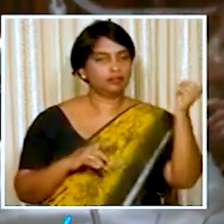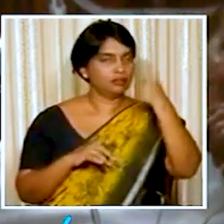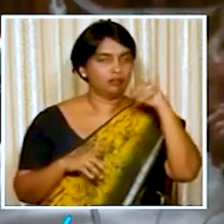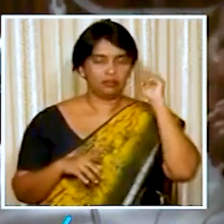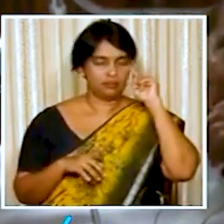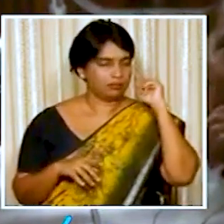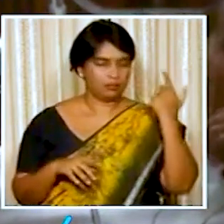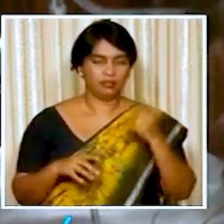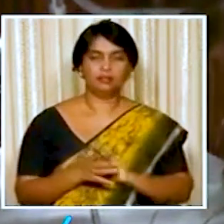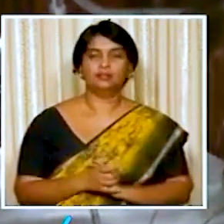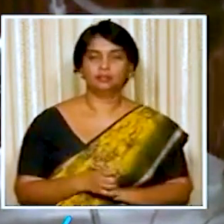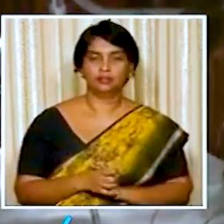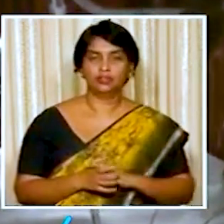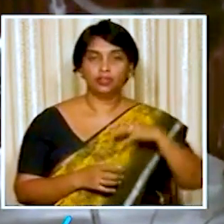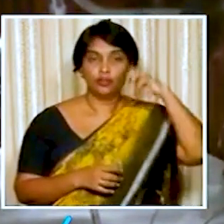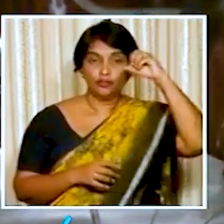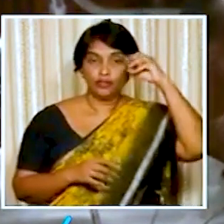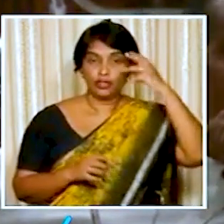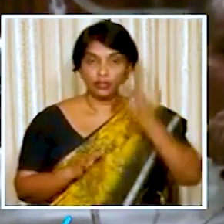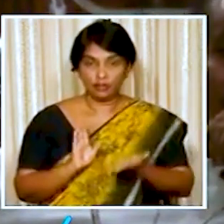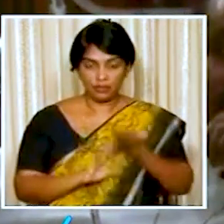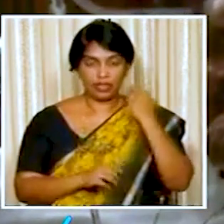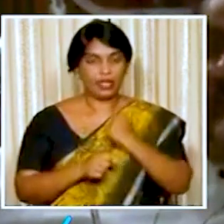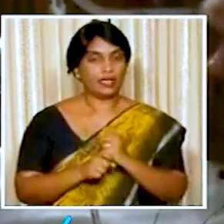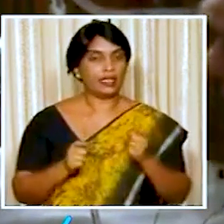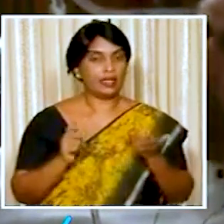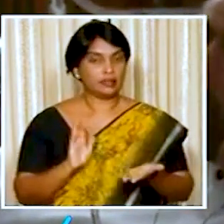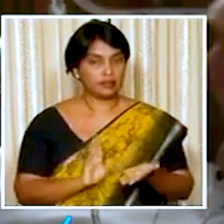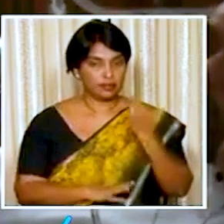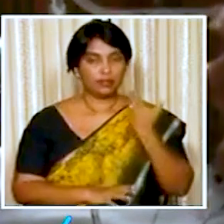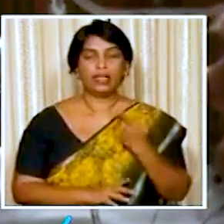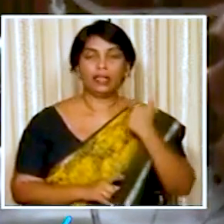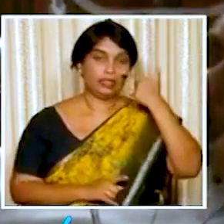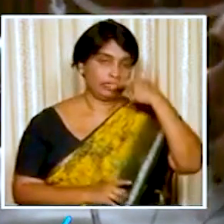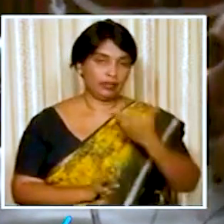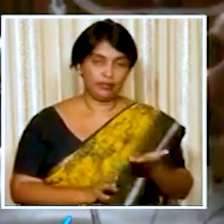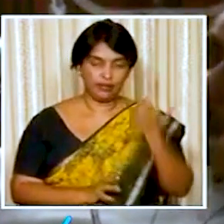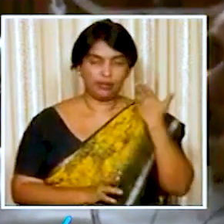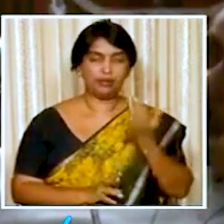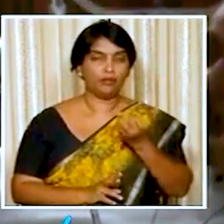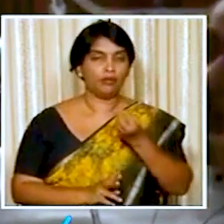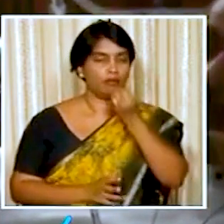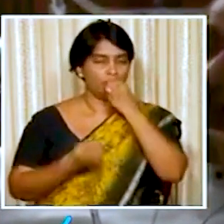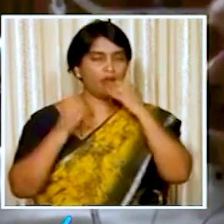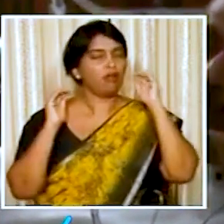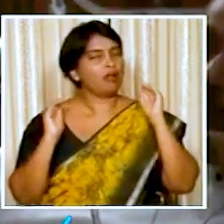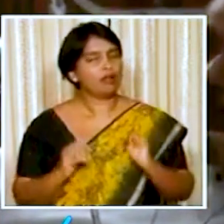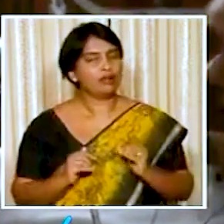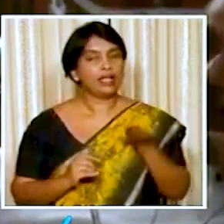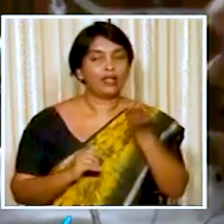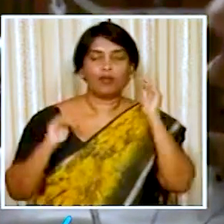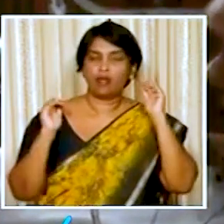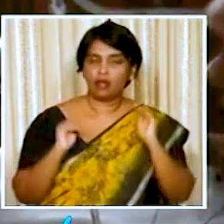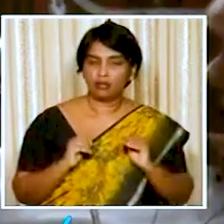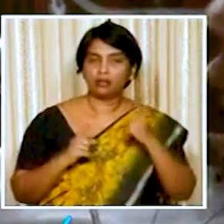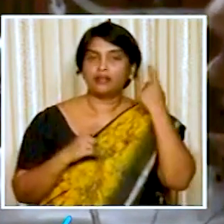නැහැ විදුලිය මිල වැඩි කරා ගෑස් මිල වැඩි කරා තෙල් මිල වැඩි කරා පරිභෝජනය අඩු වුණා ඉල්ලුම් අඩු වුණා